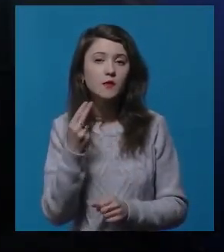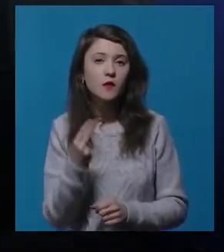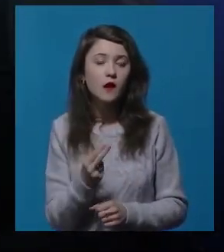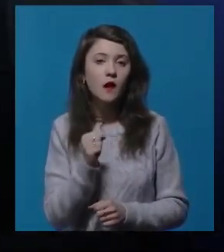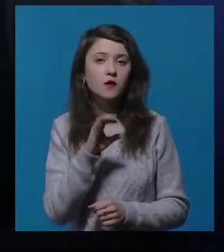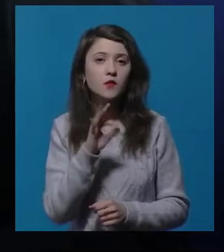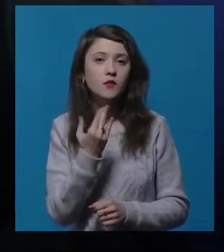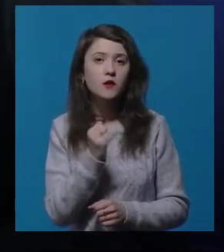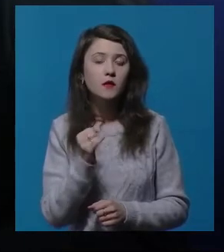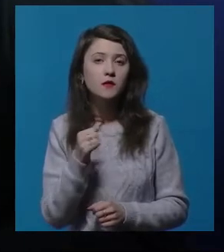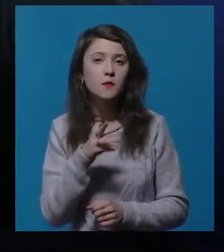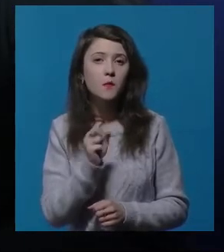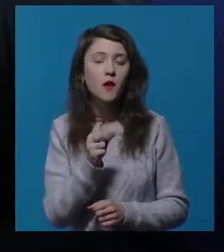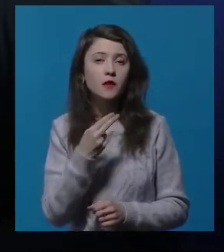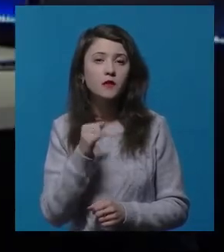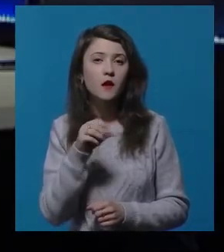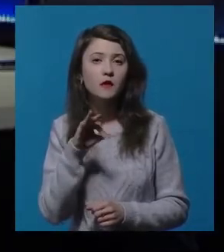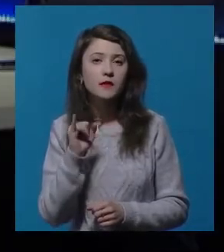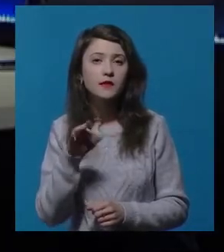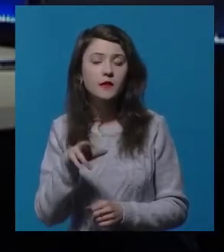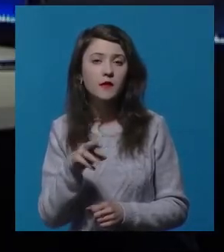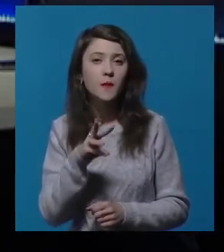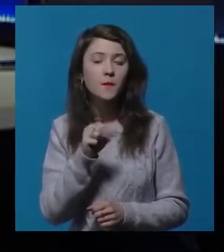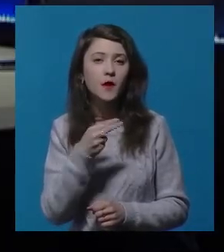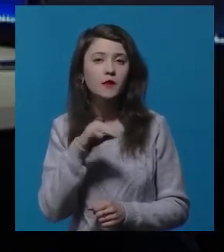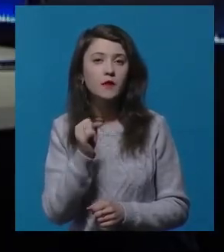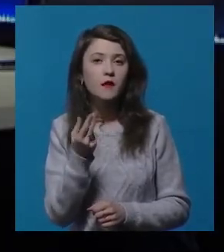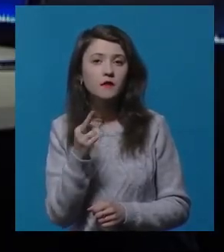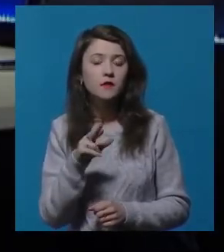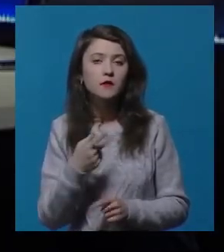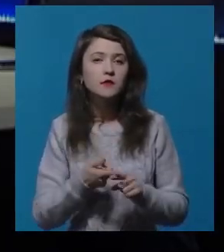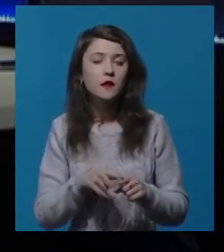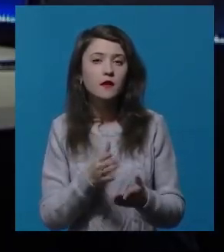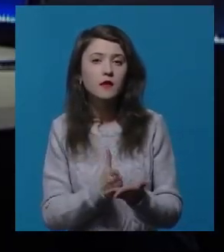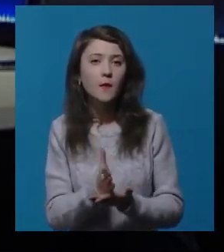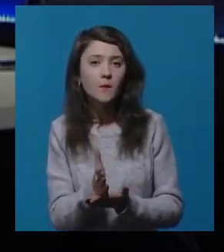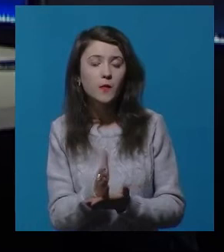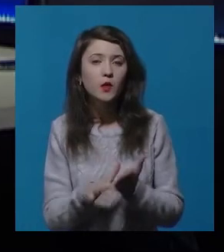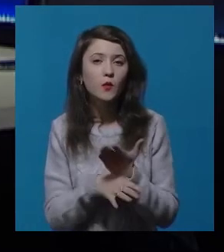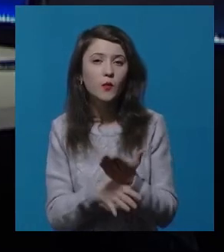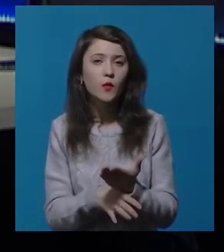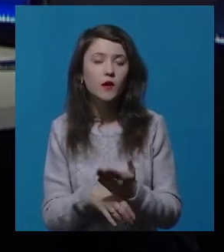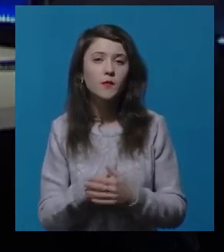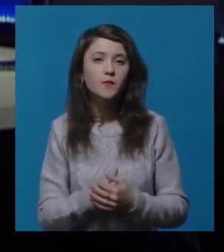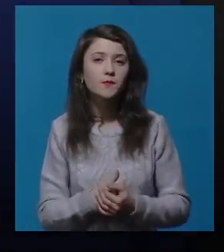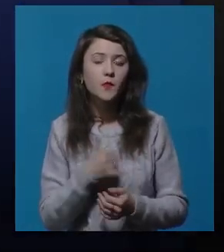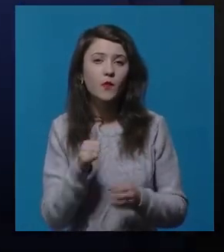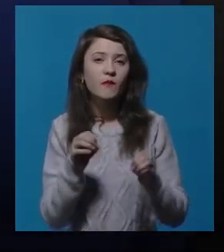асоціацією медіаторів України. Медіація – це теж певний напрямок допомоги у